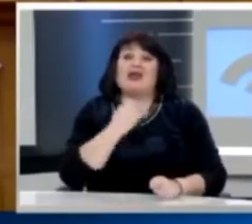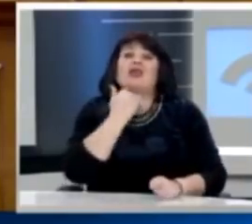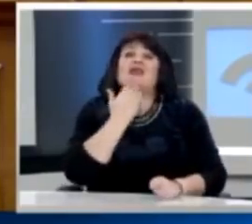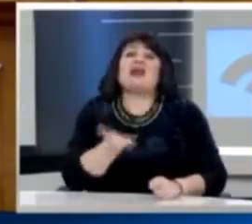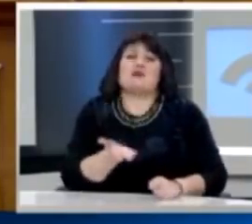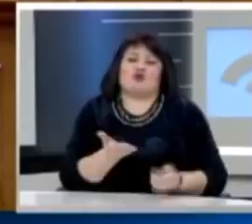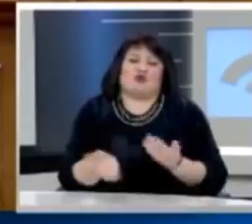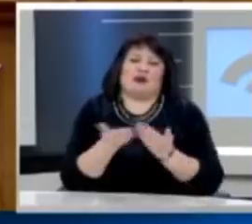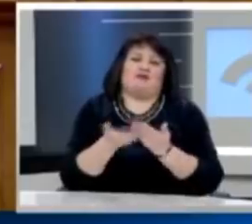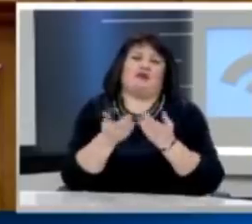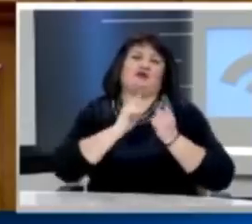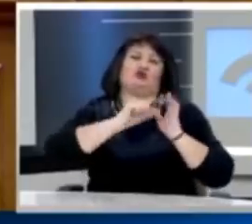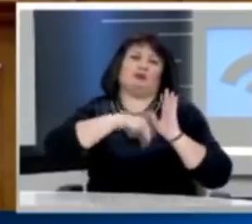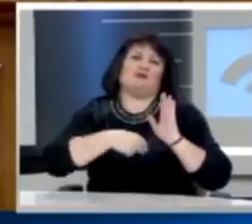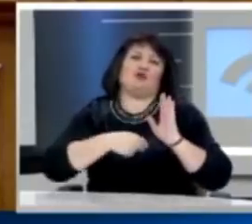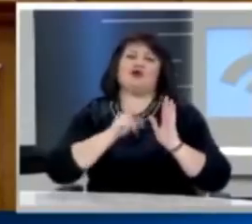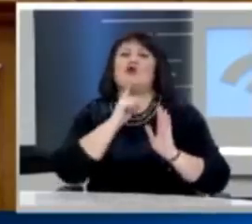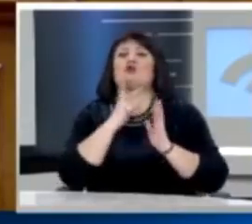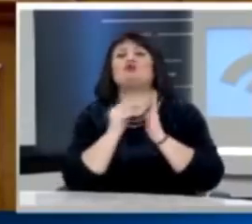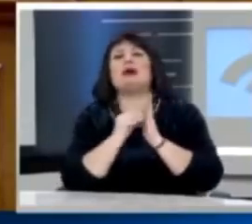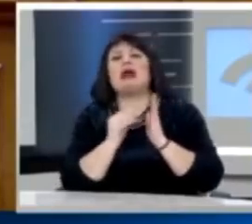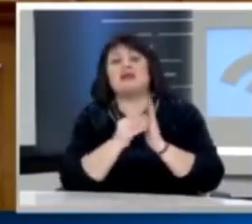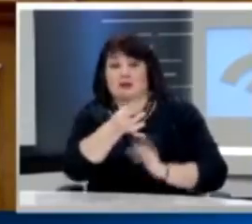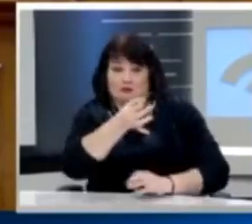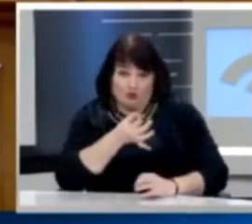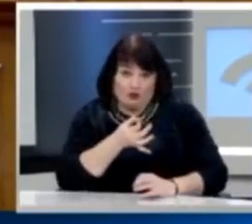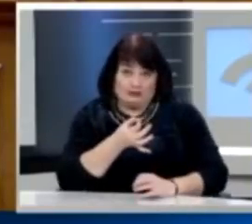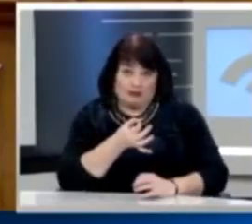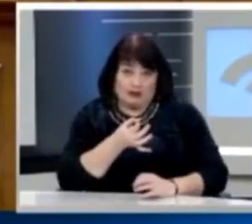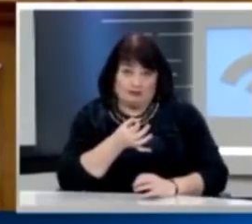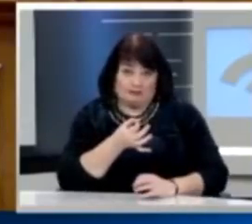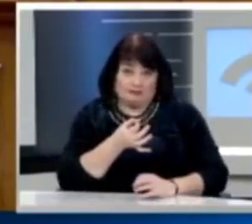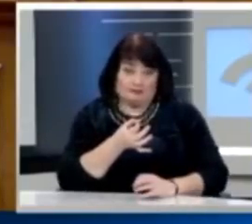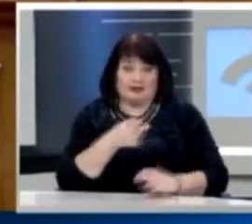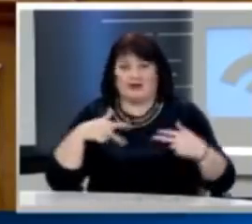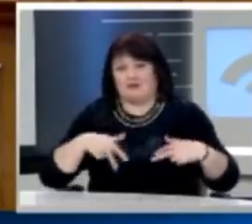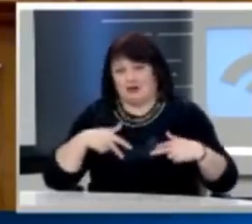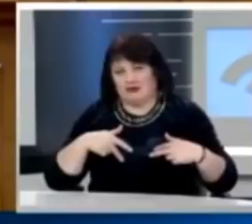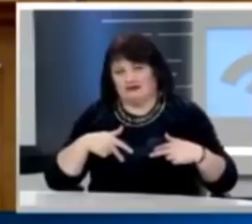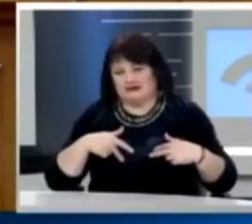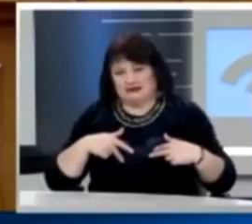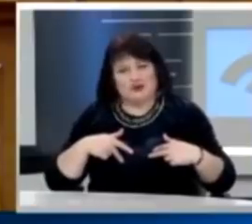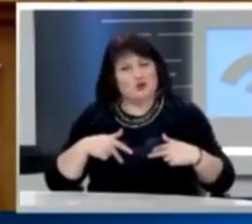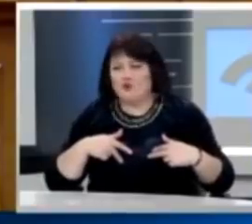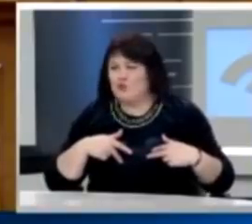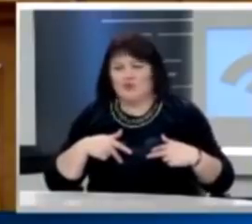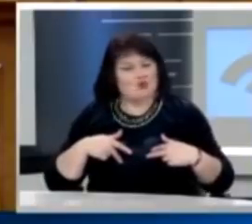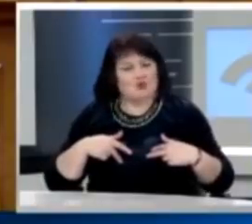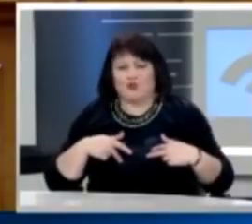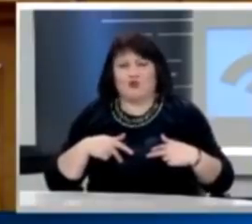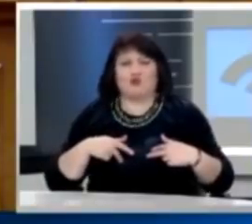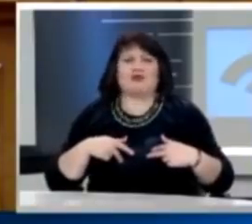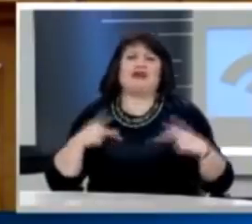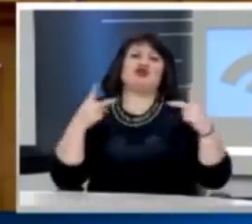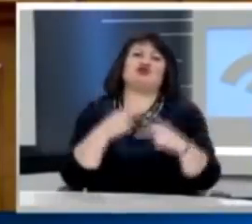κλείνουν πληγές των μνημονίων, όπως ισχυρίζεται και σήμερα, είπε η κυβέρνηση, αλλά ούτε καν